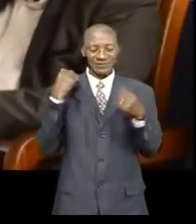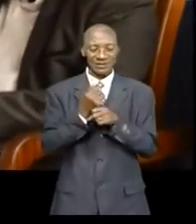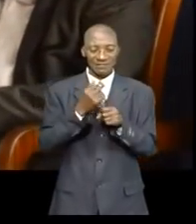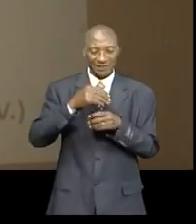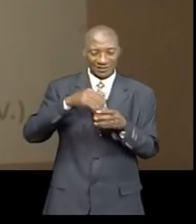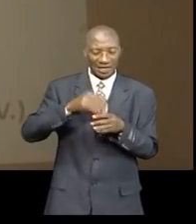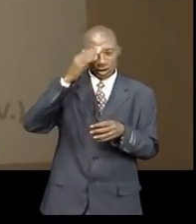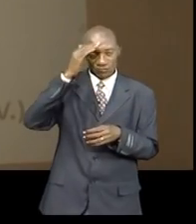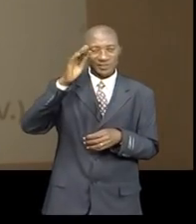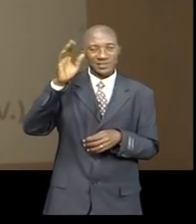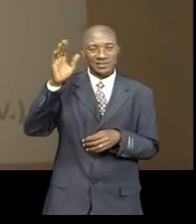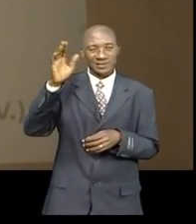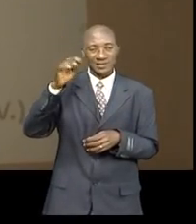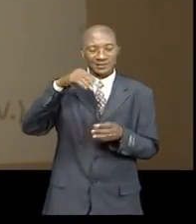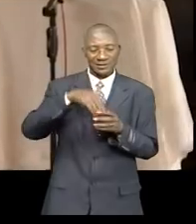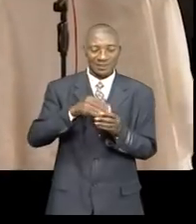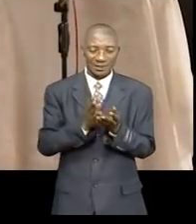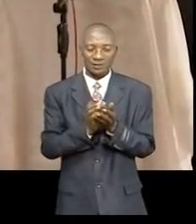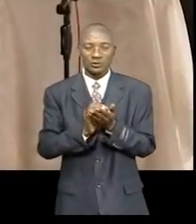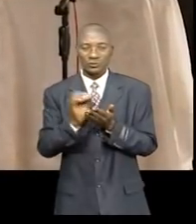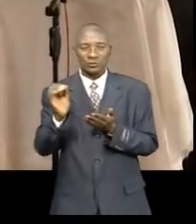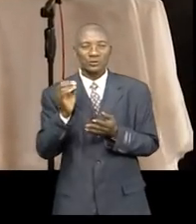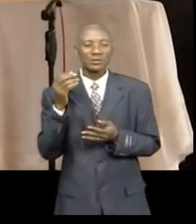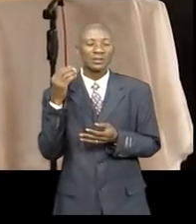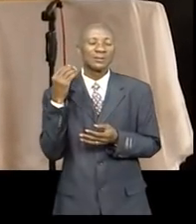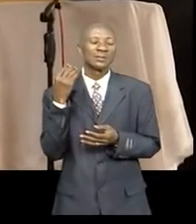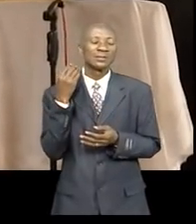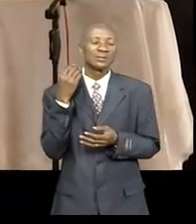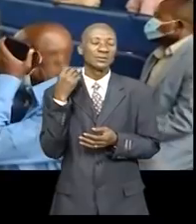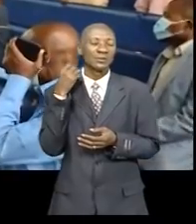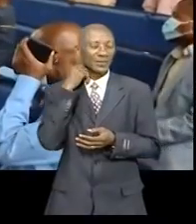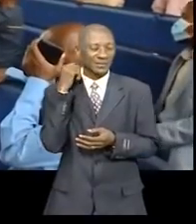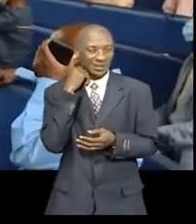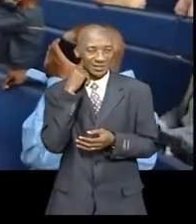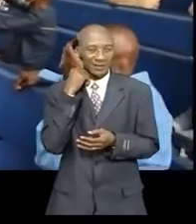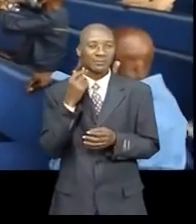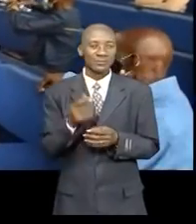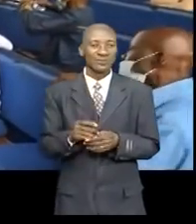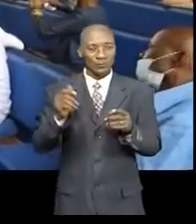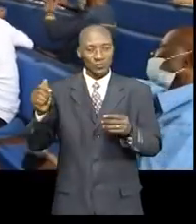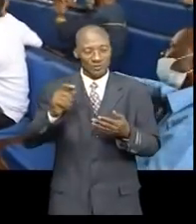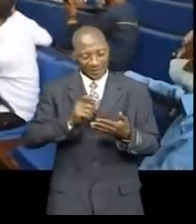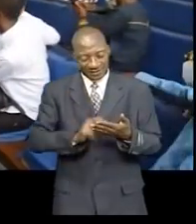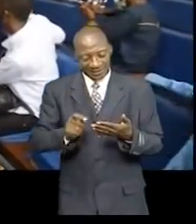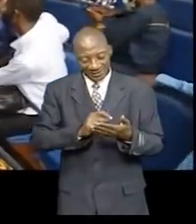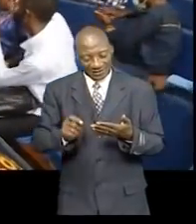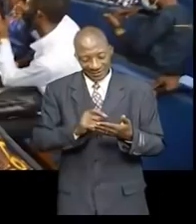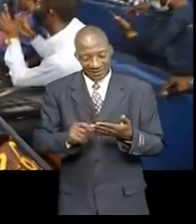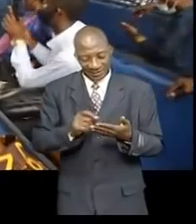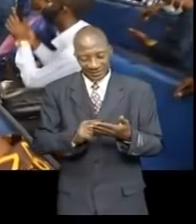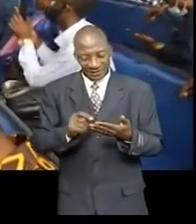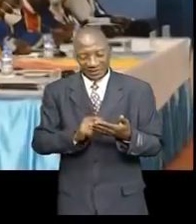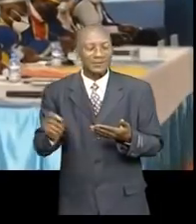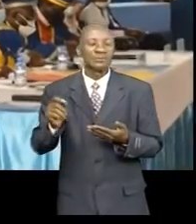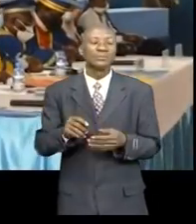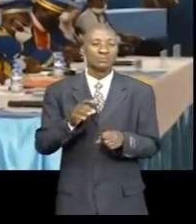savoir que plusieurs conditions favorisent leur apparition et toutes ces conditions créent la précarité chez l'individu, quelle qu'en soit